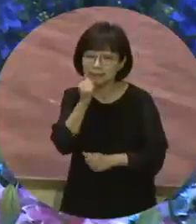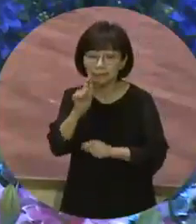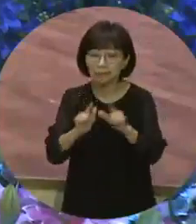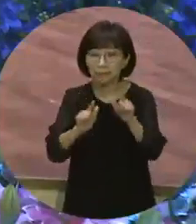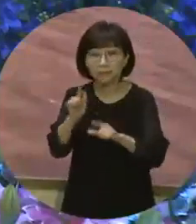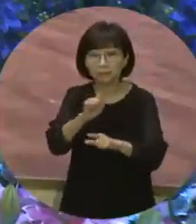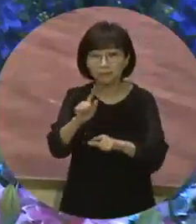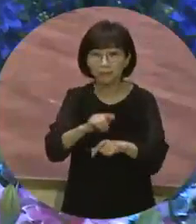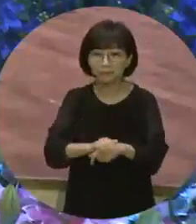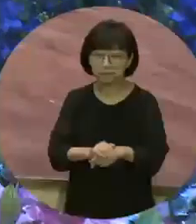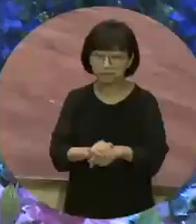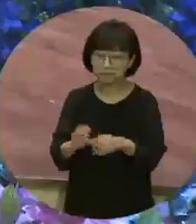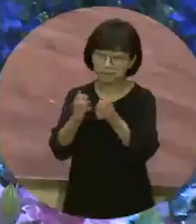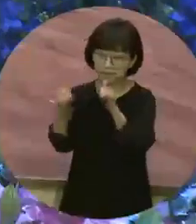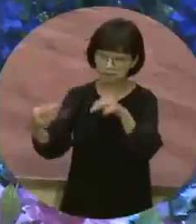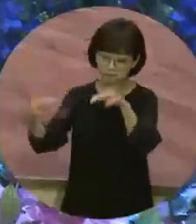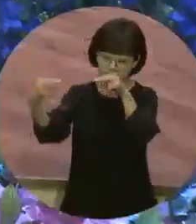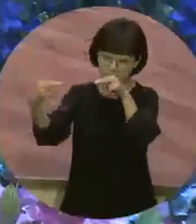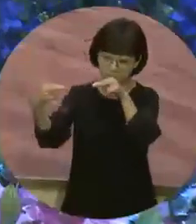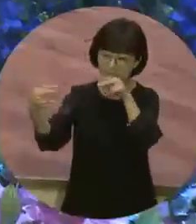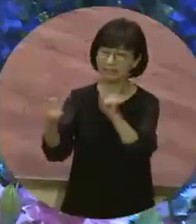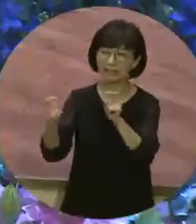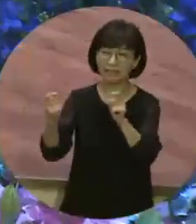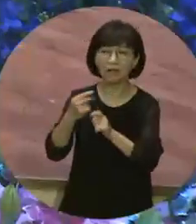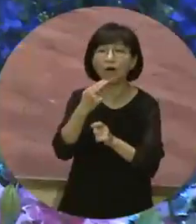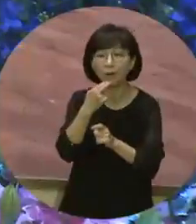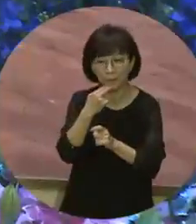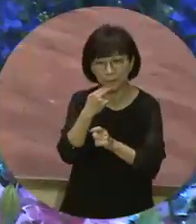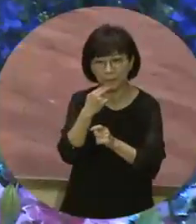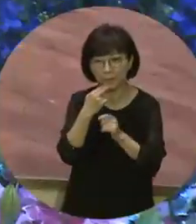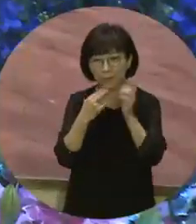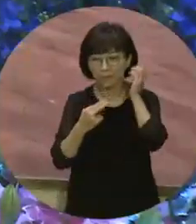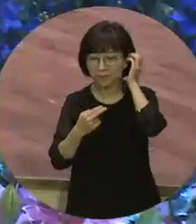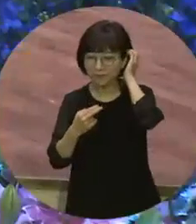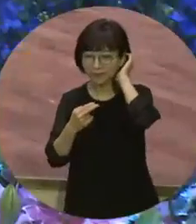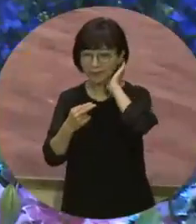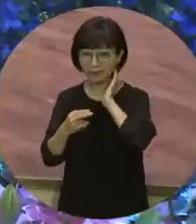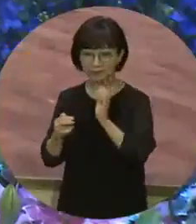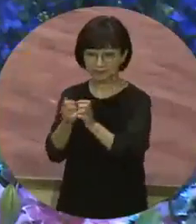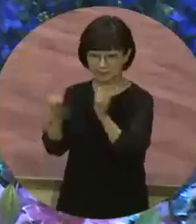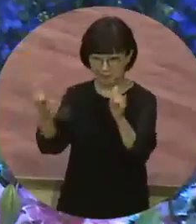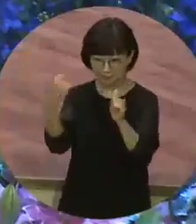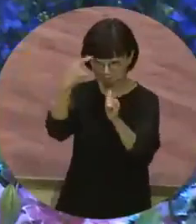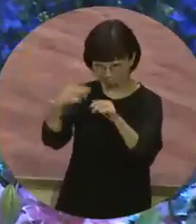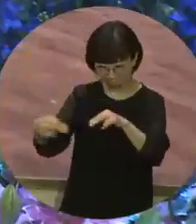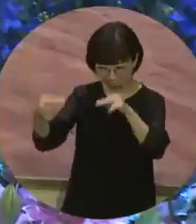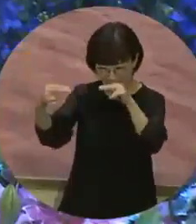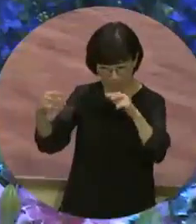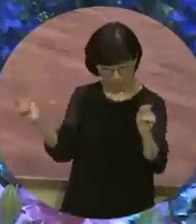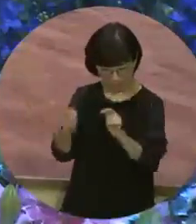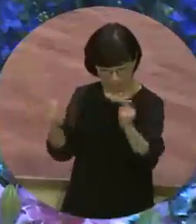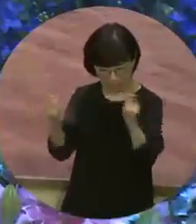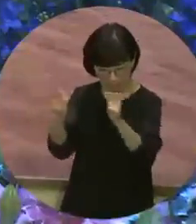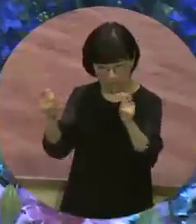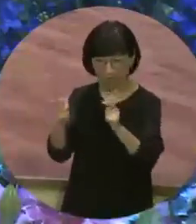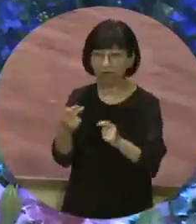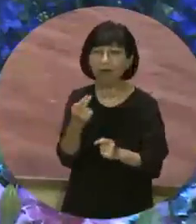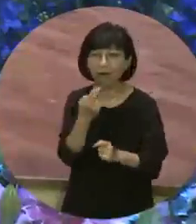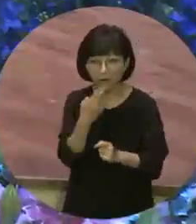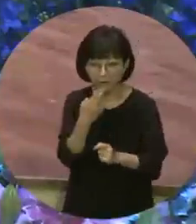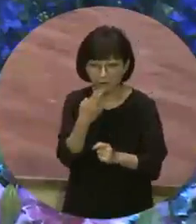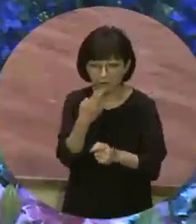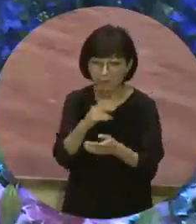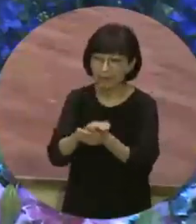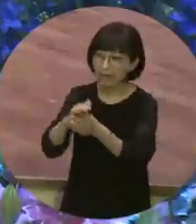사람을 상대로 싸우지 않았다는 거예요. 그거 아셔야 돼요. 사람을 상대로 싸우지 않았어요. 하나님의